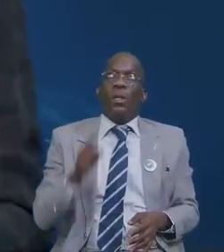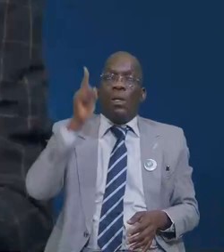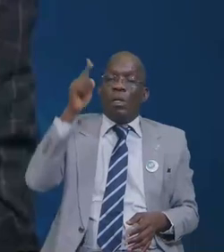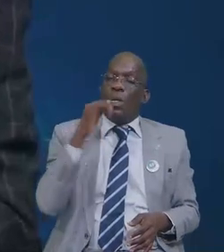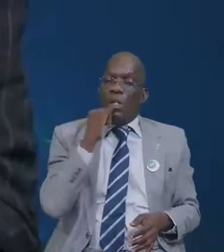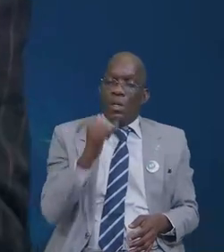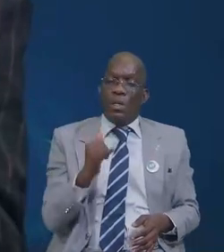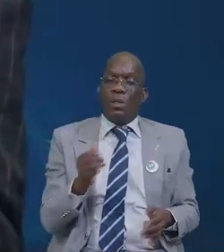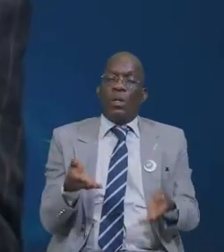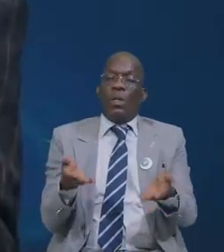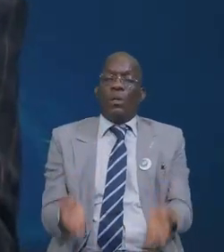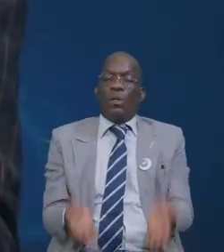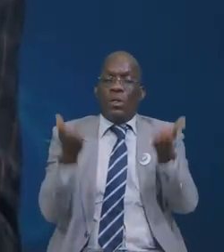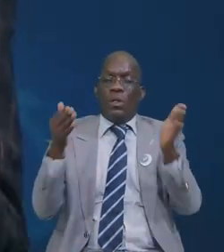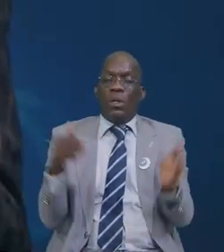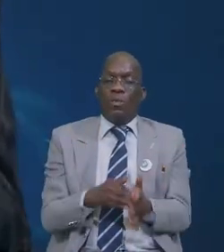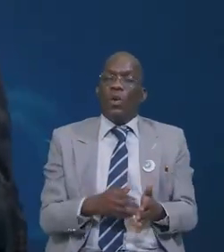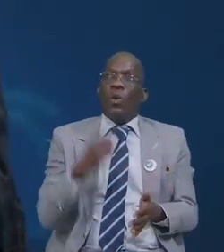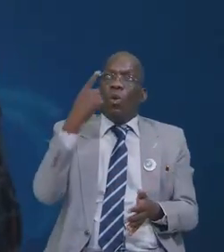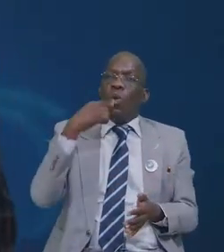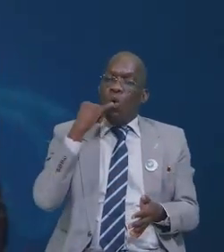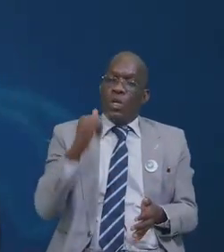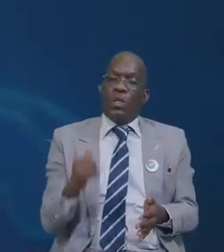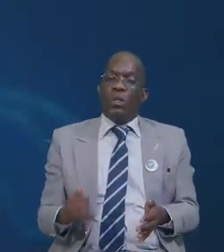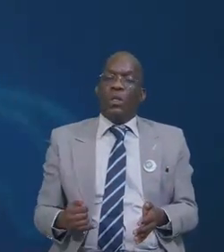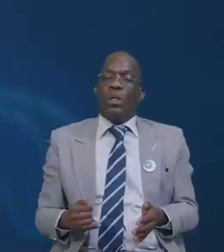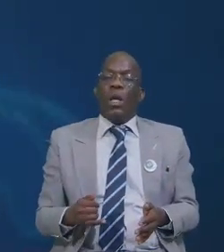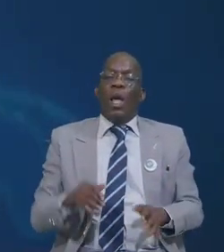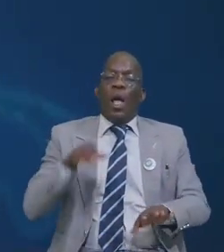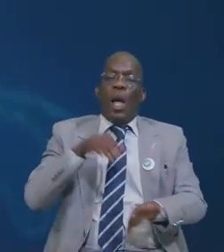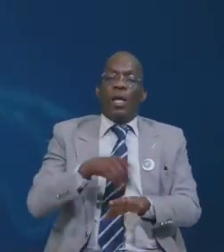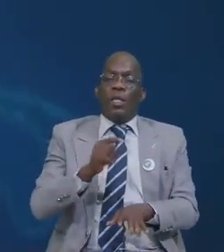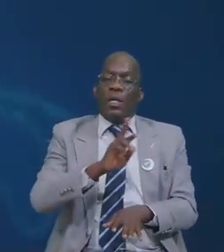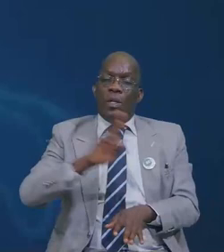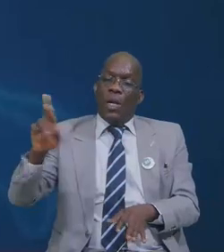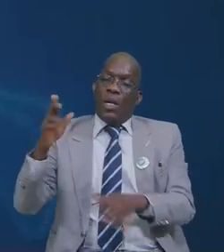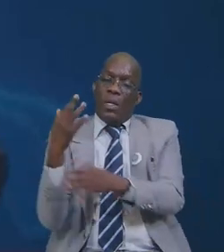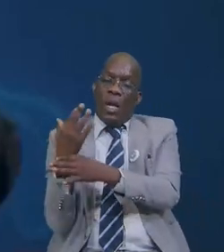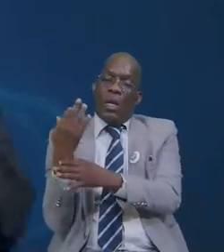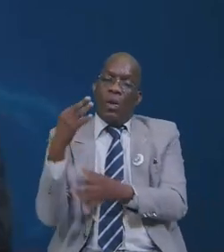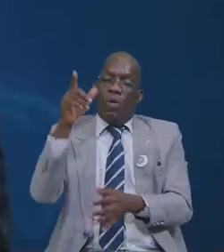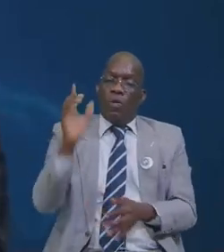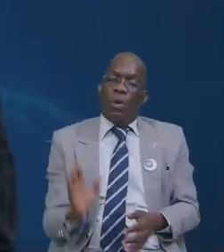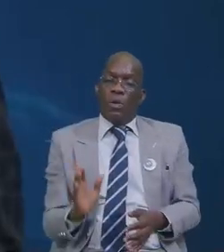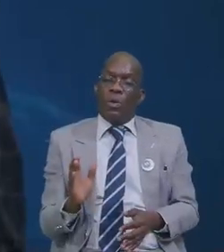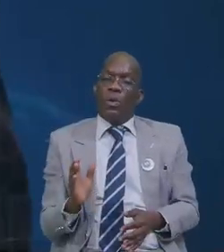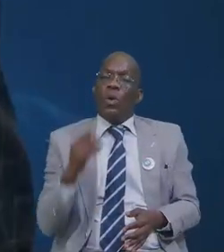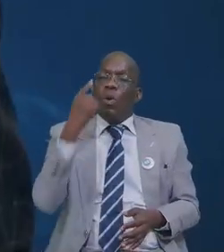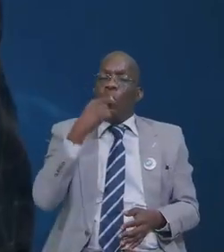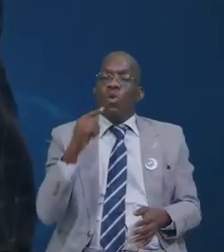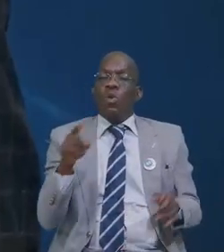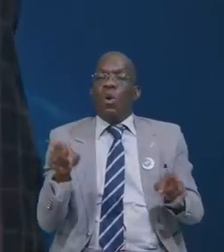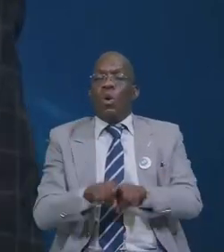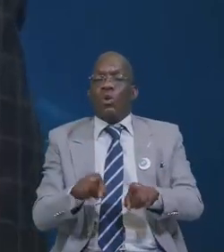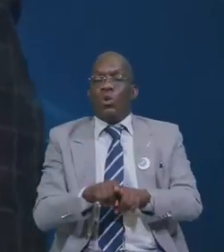Il est ressuscité. Il est à la droite de Dieu. Et il